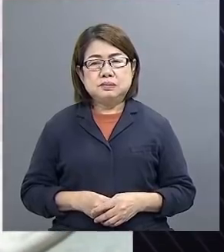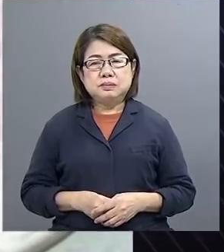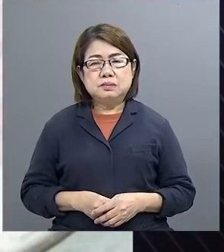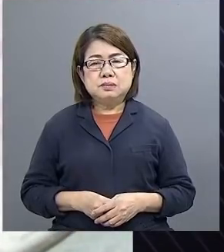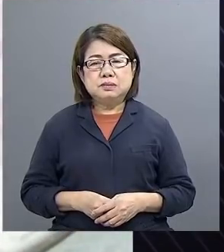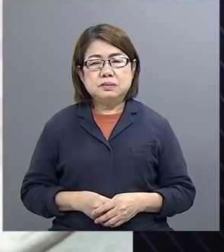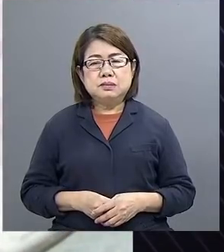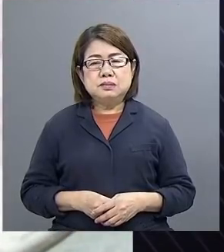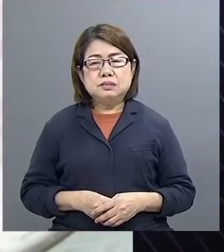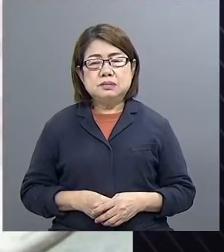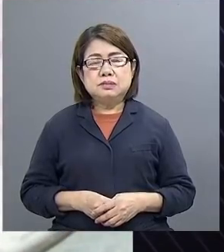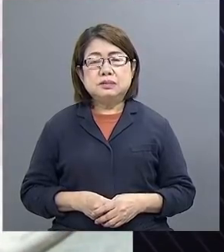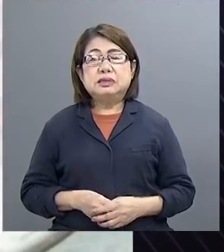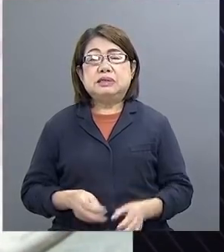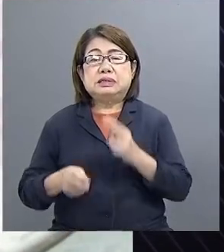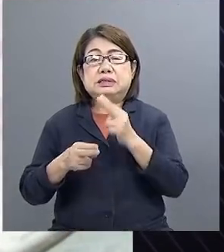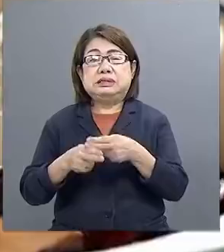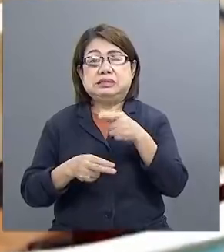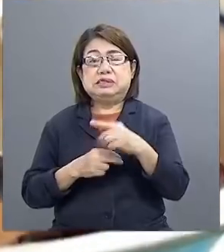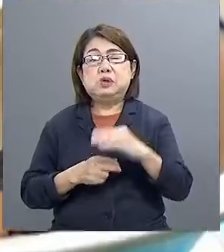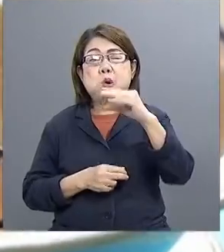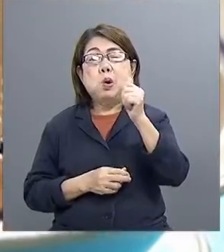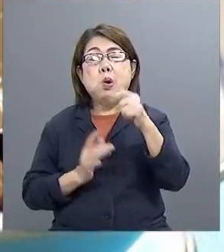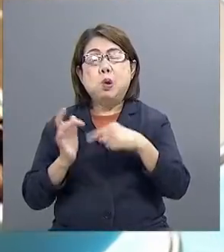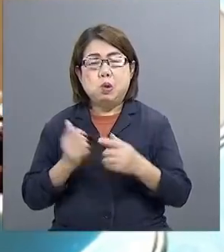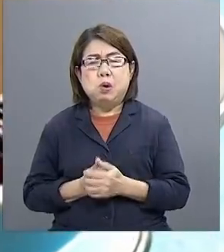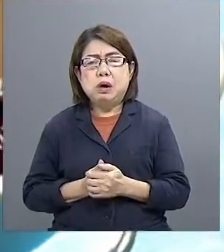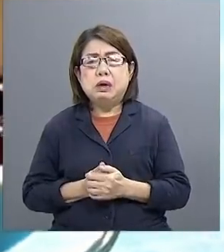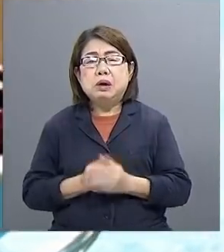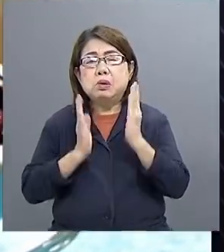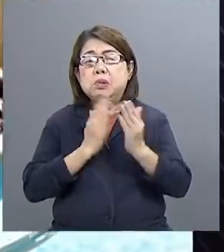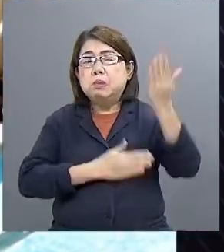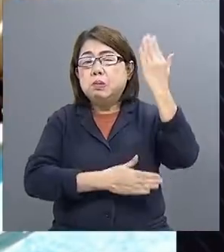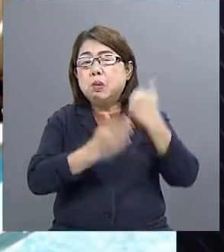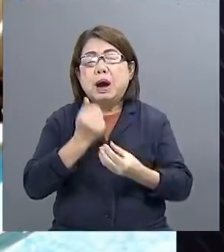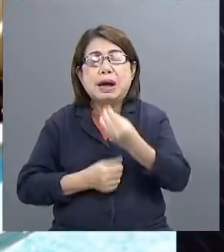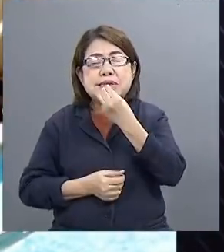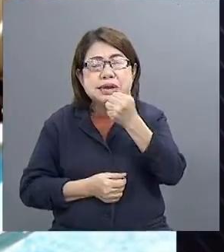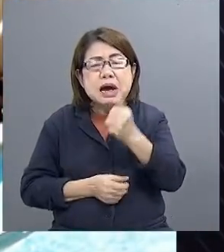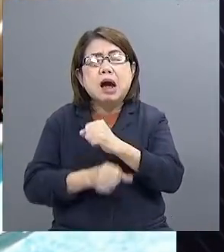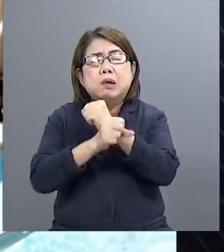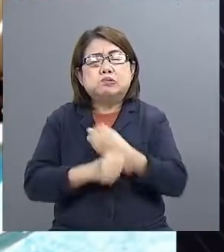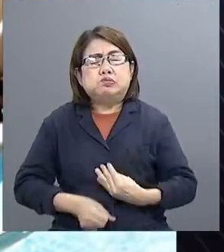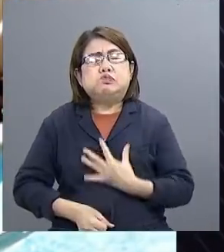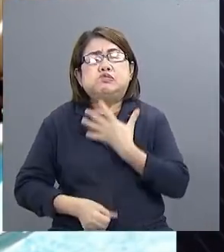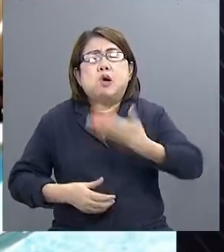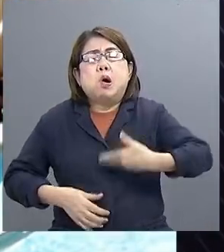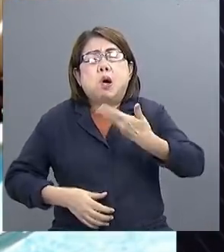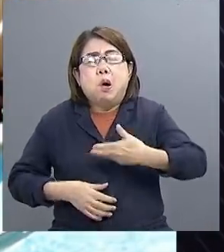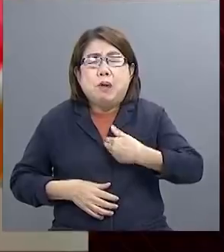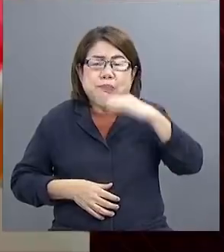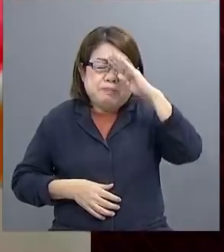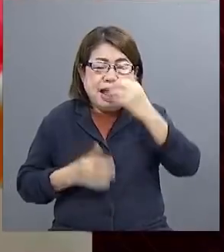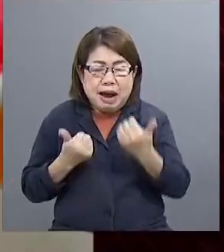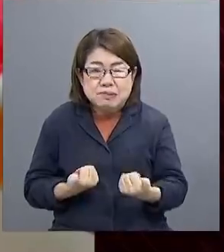โอ้ลล์คนโบราณกินโอเอวเศร้าๆแค่ร้อนในแต่ปัจจุบัน 1กินกับน้ำแข็งใสใส่